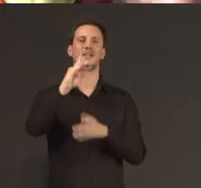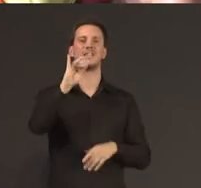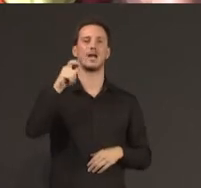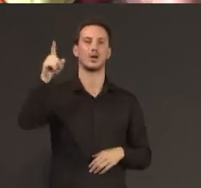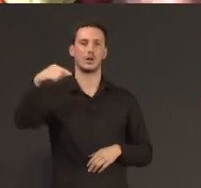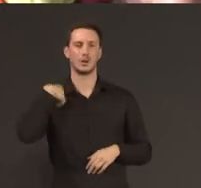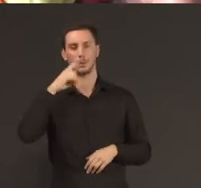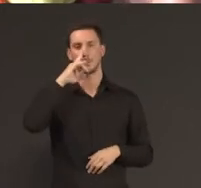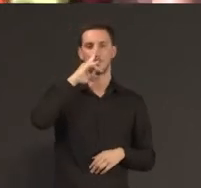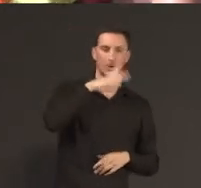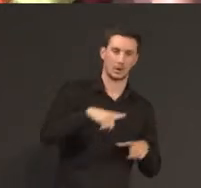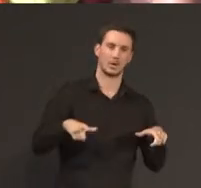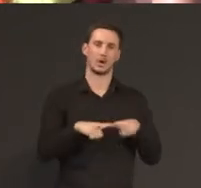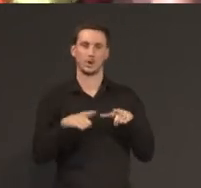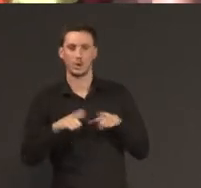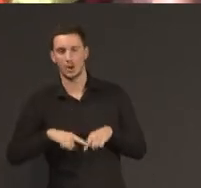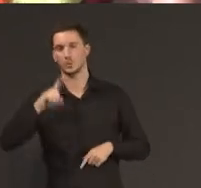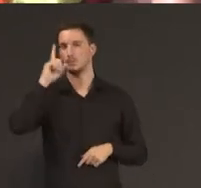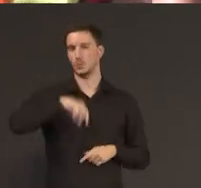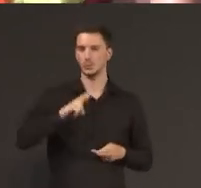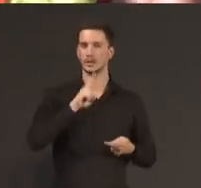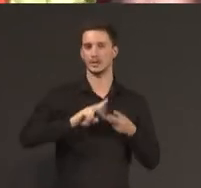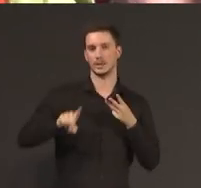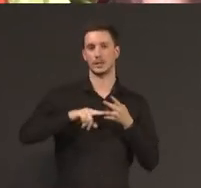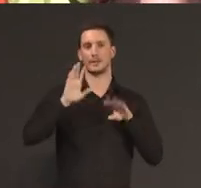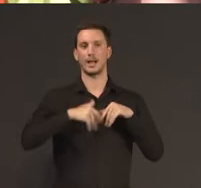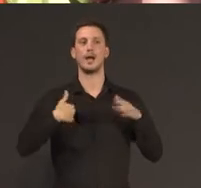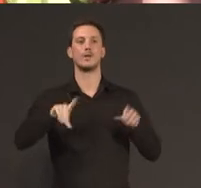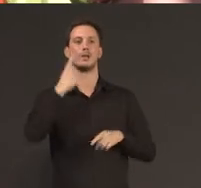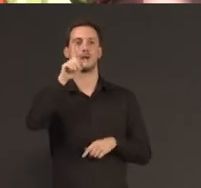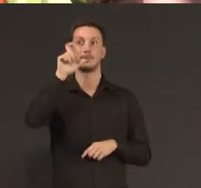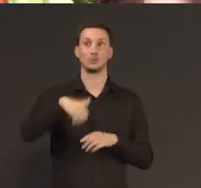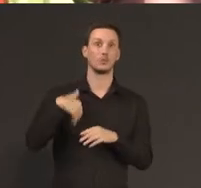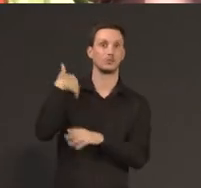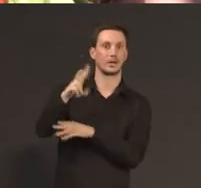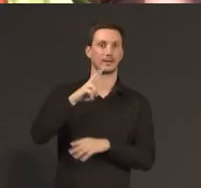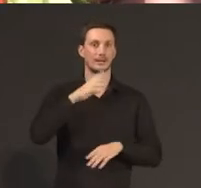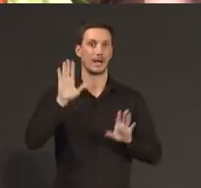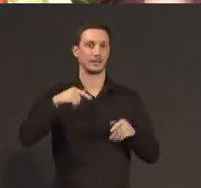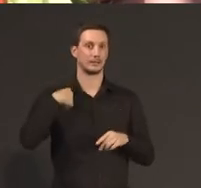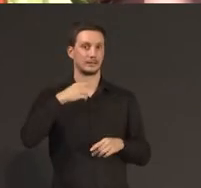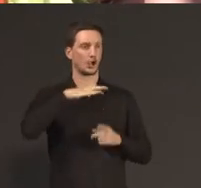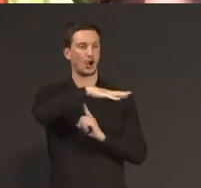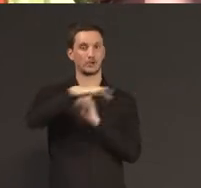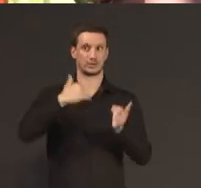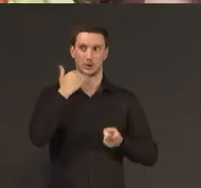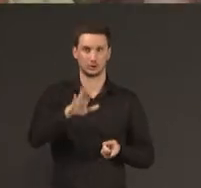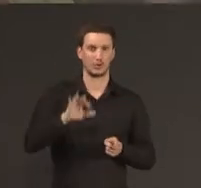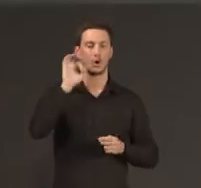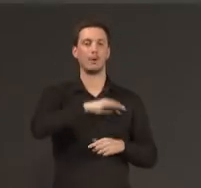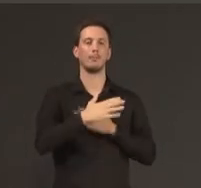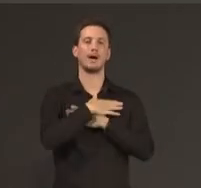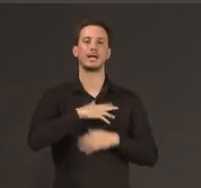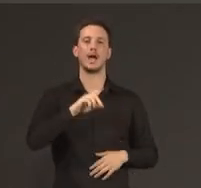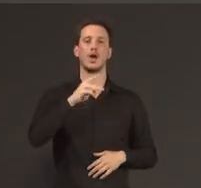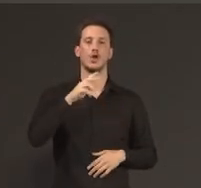cony, collons, cigala o puta, a mitja veu, per si l'escoltava algú de fora la classe, sense saber-ne el context. O la Maria Dolors,